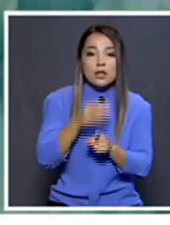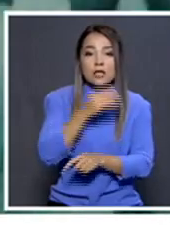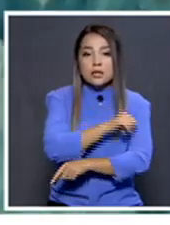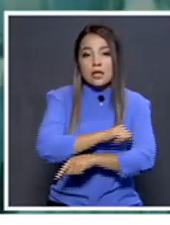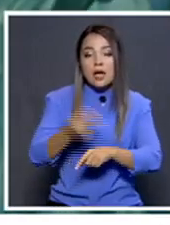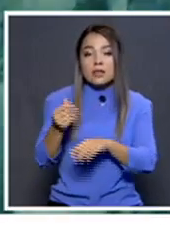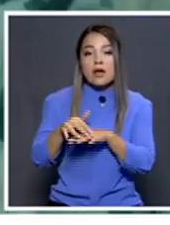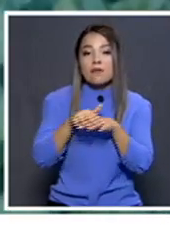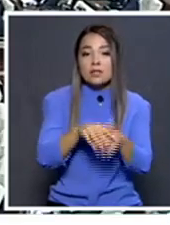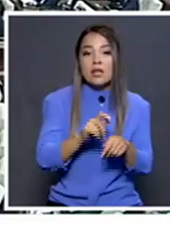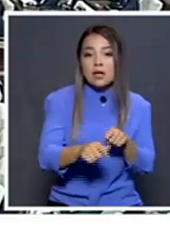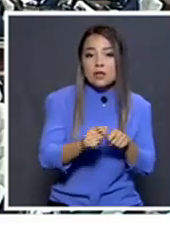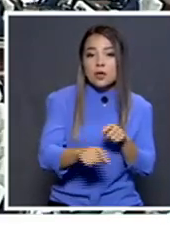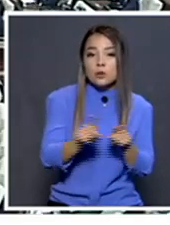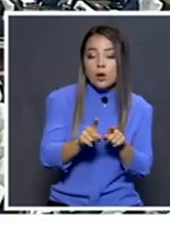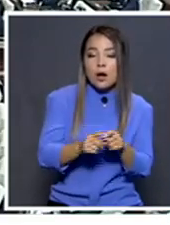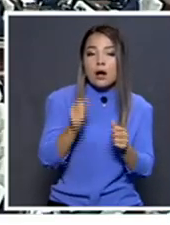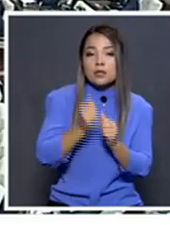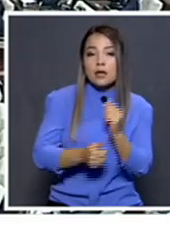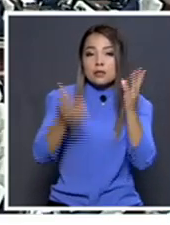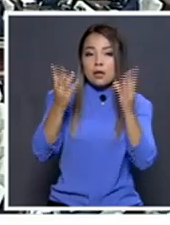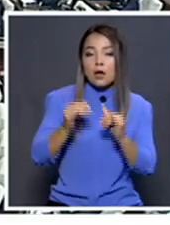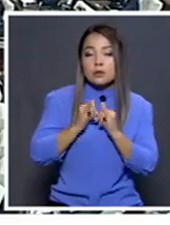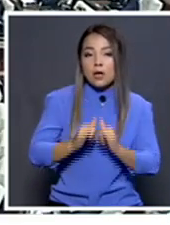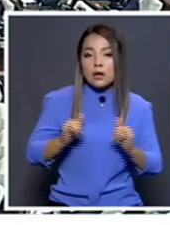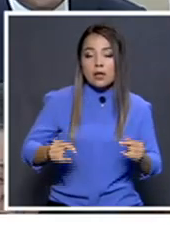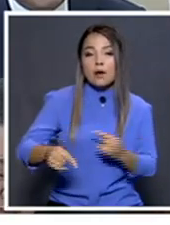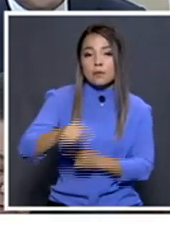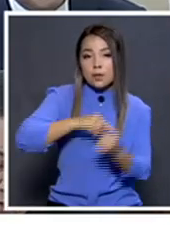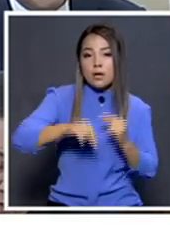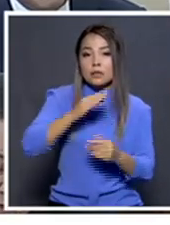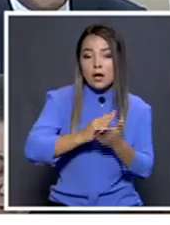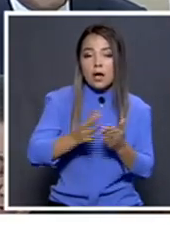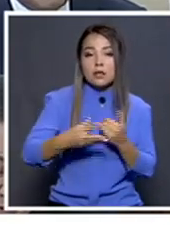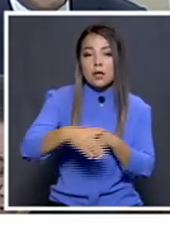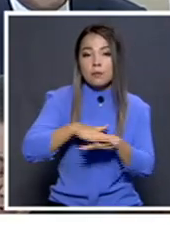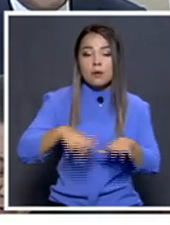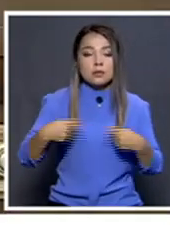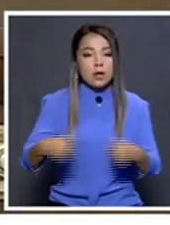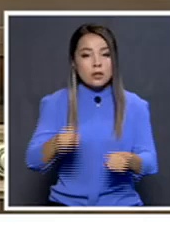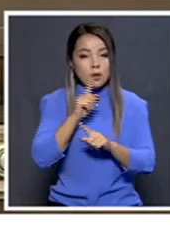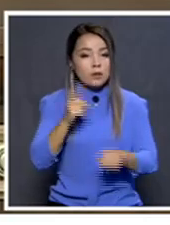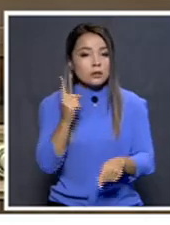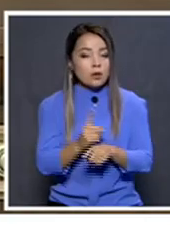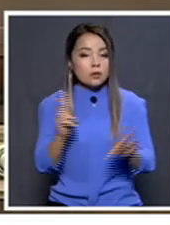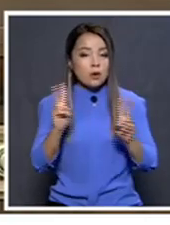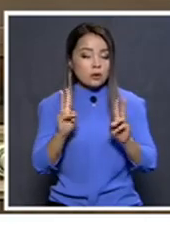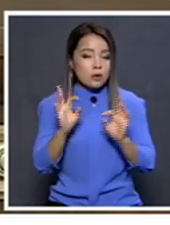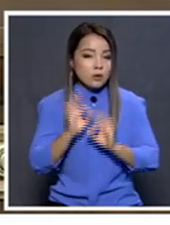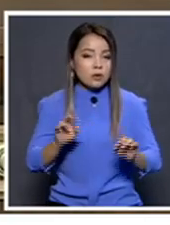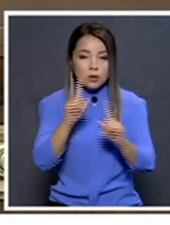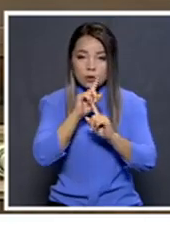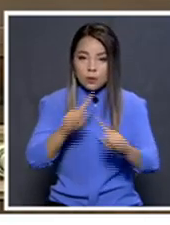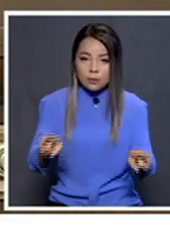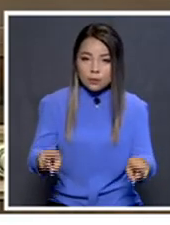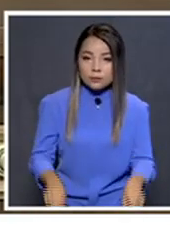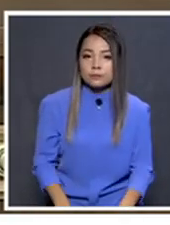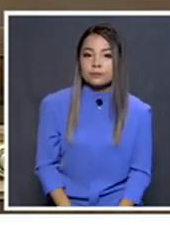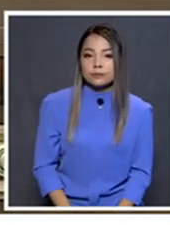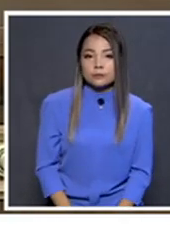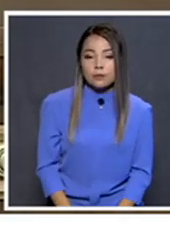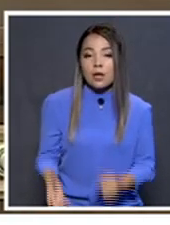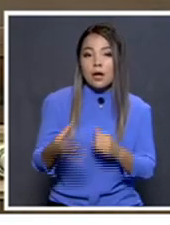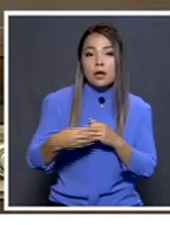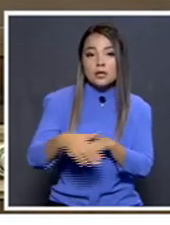шетелдік инвесторларды тарту күн тәртібінен түспек емес. Ал жер ешкімге сатылмайды. Жұртшылықты толғандырып жүрген